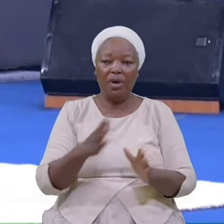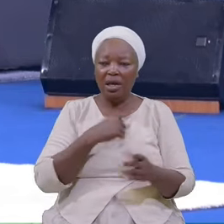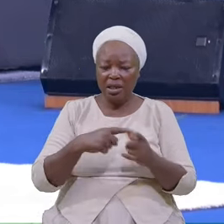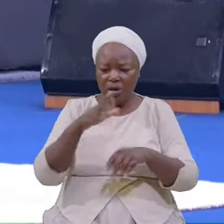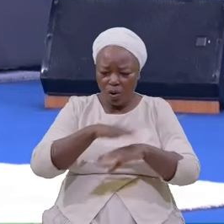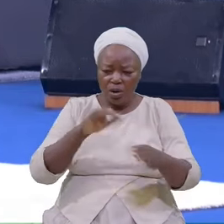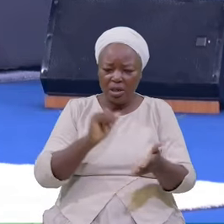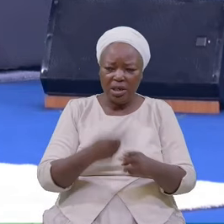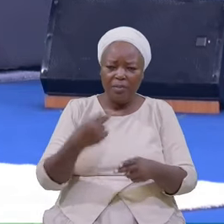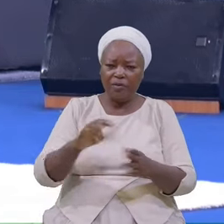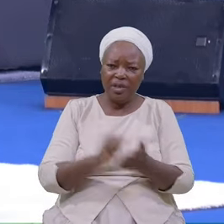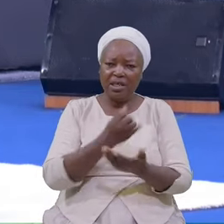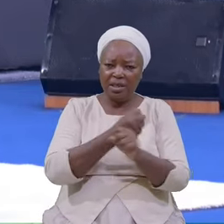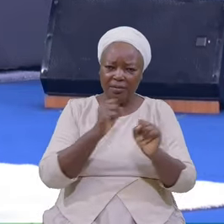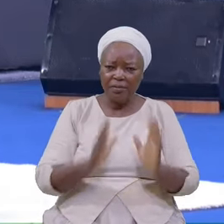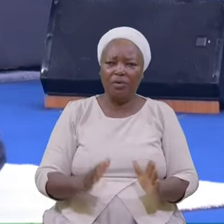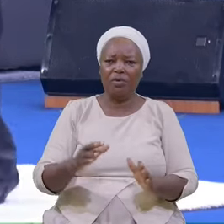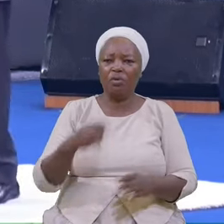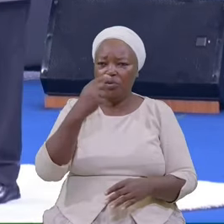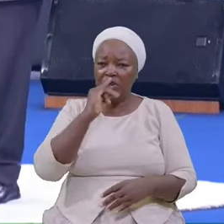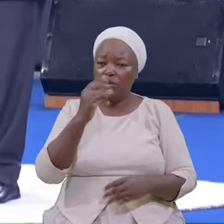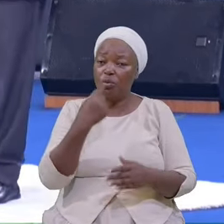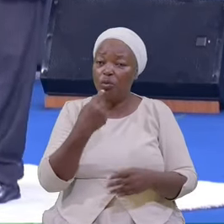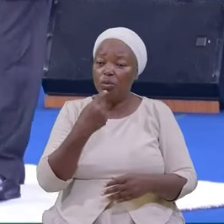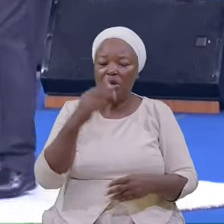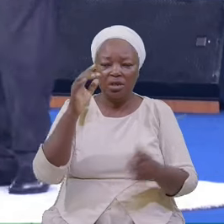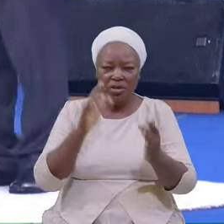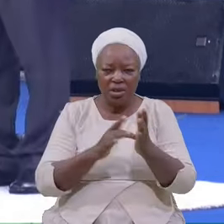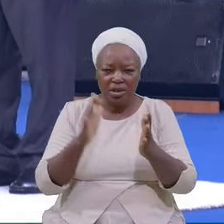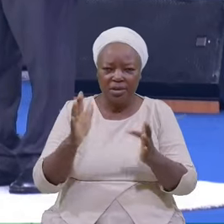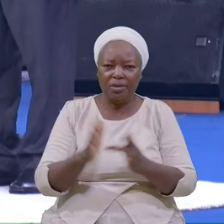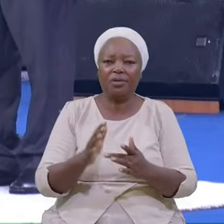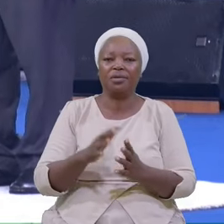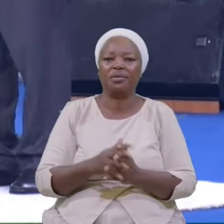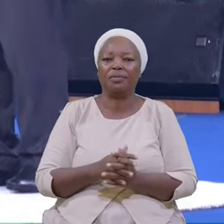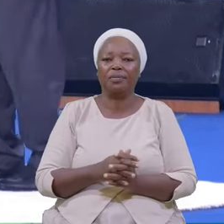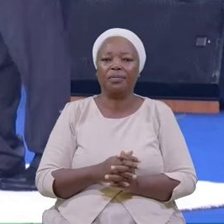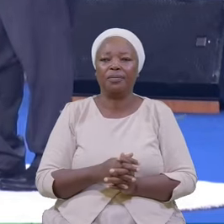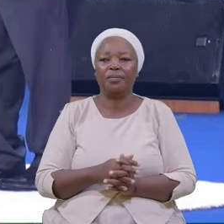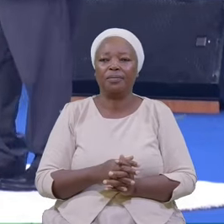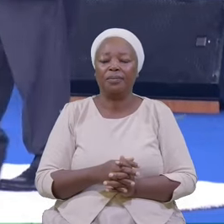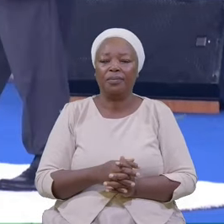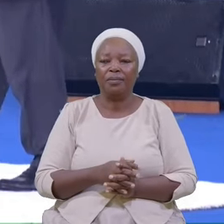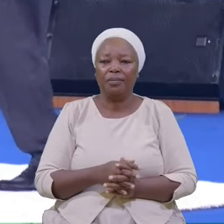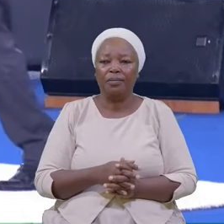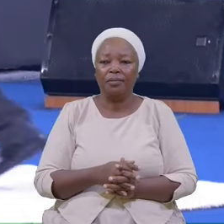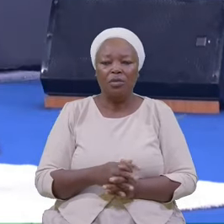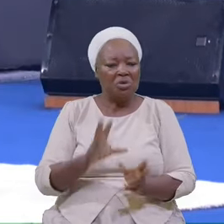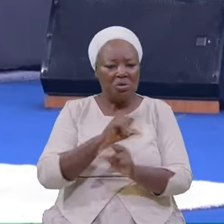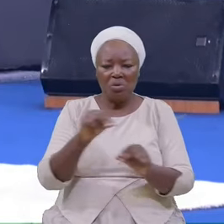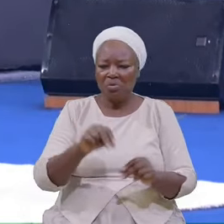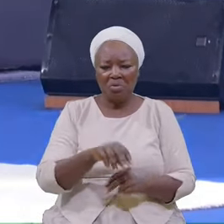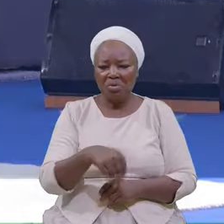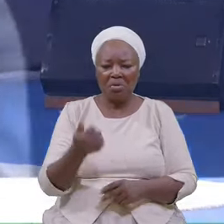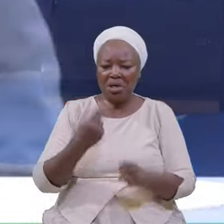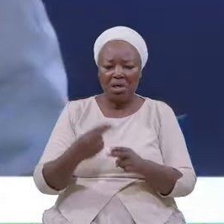Savior, Jesus. C'est de la postérité de David que Dieu, selon sa promesse, a suscité à Israël un sauveur. Il a